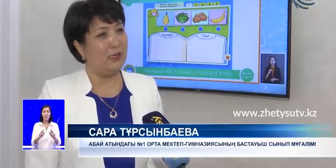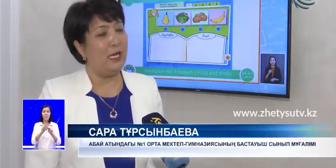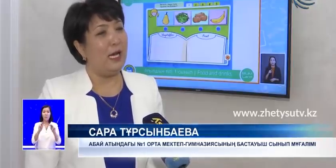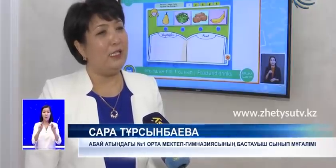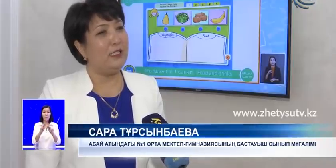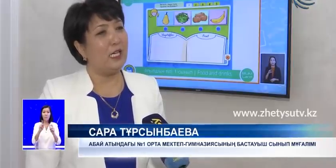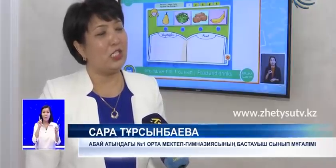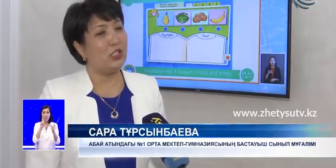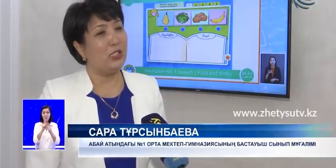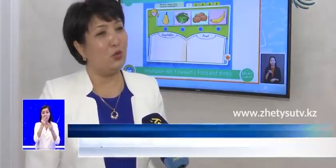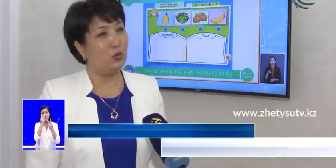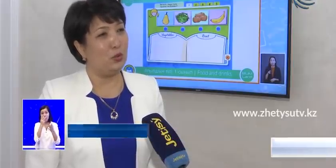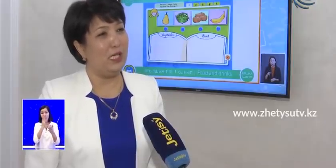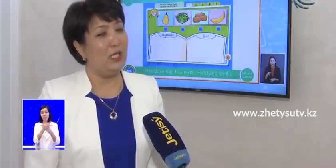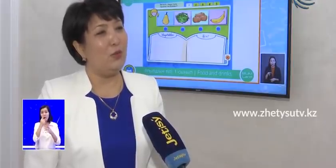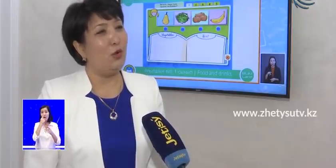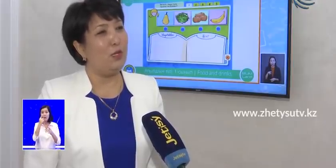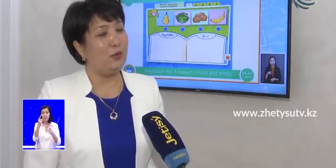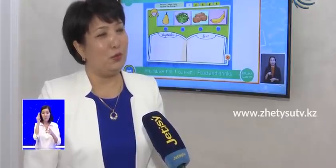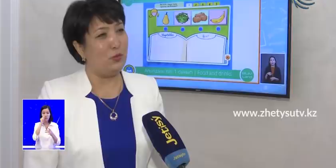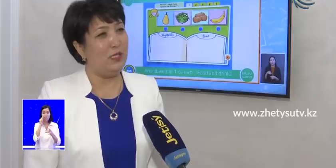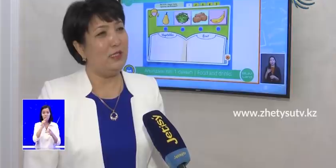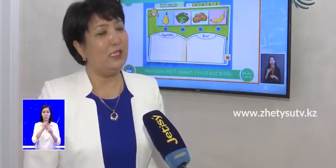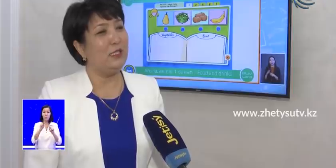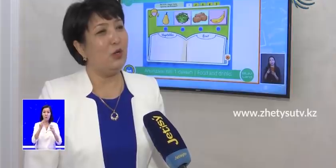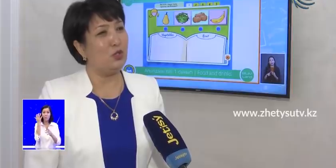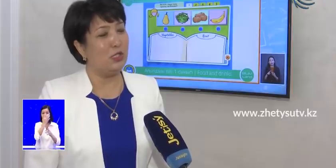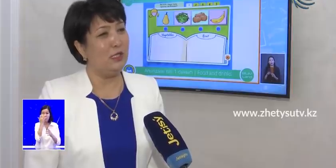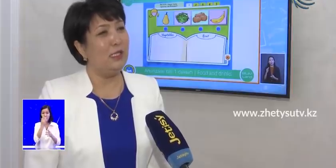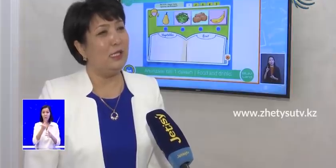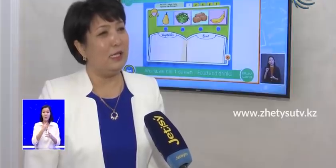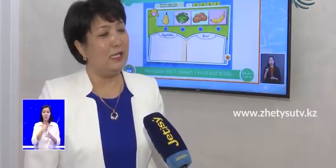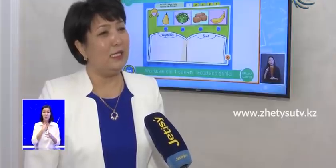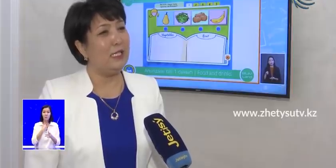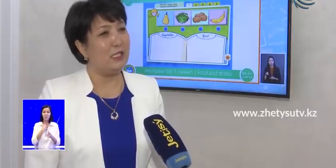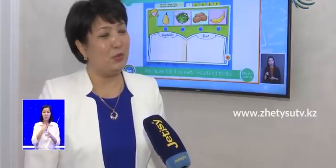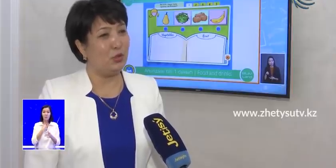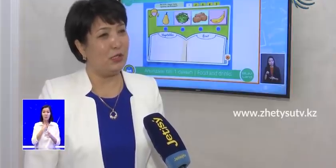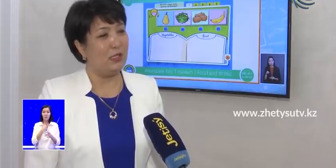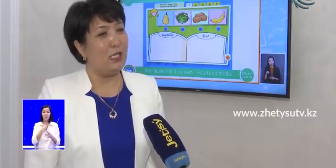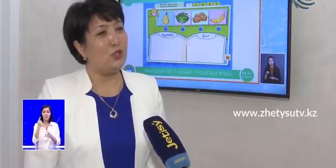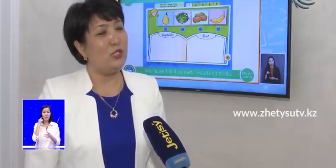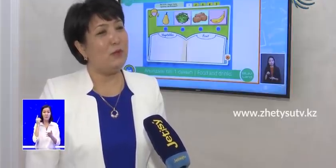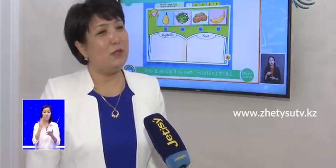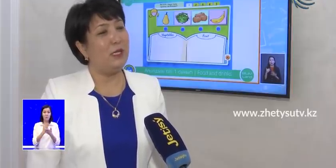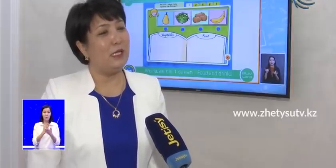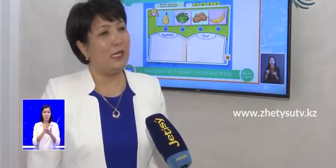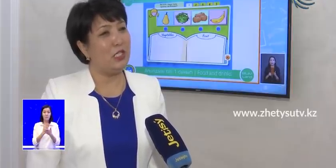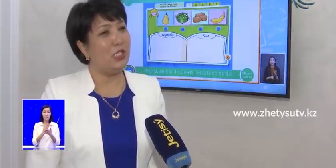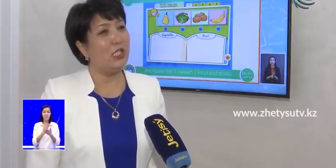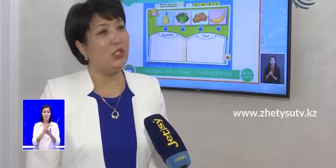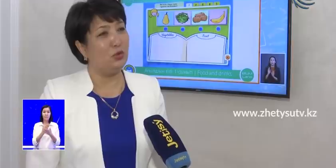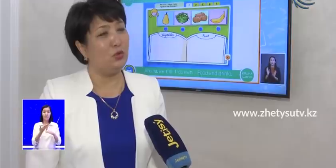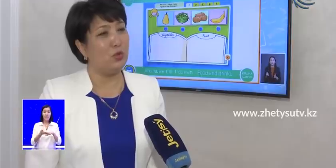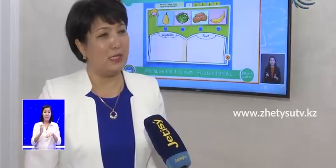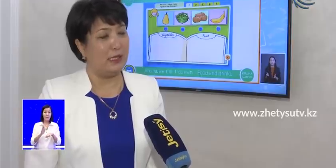отыратын. Ал енді қашықтықтан оқытуда мұғалімді көрмейді, тек дауысын, ғана естіп отырды. Сол себепті балаларға